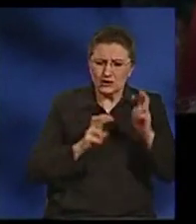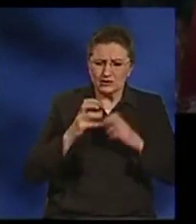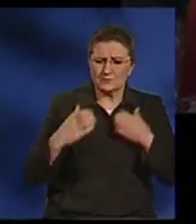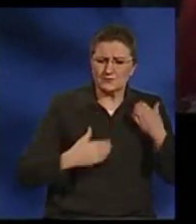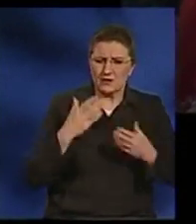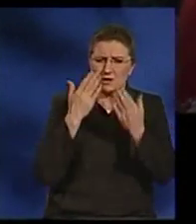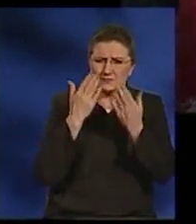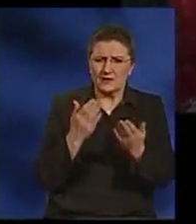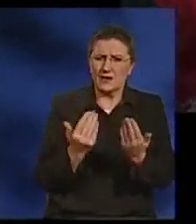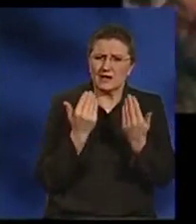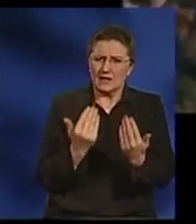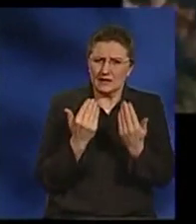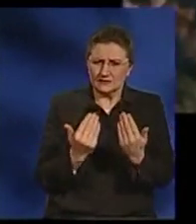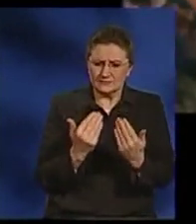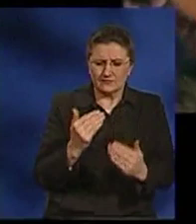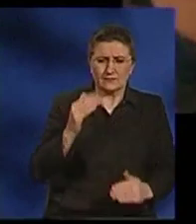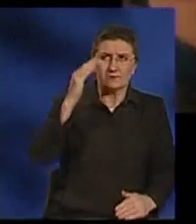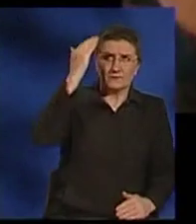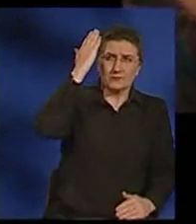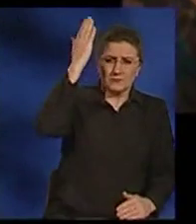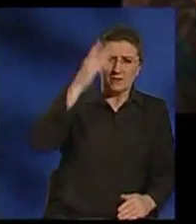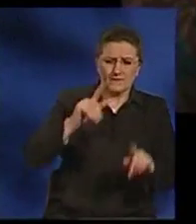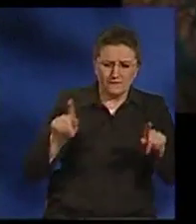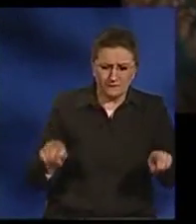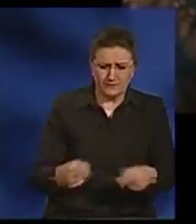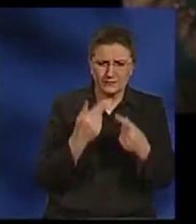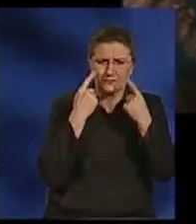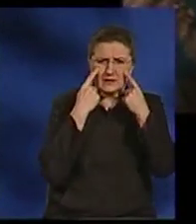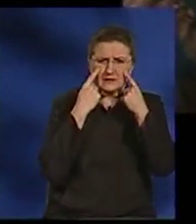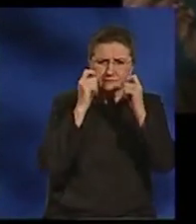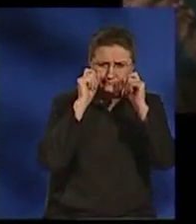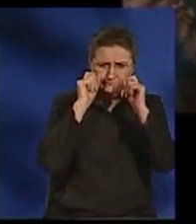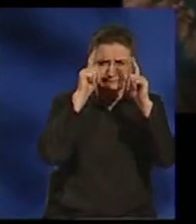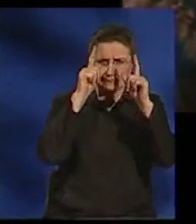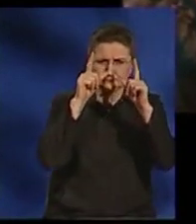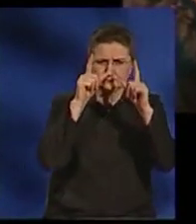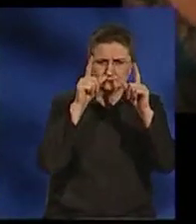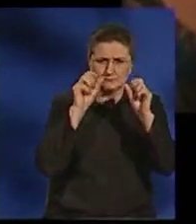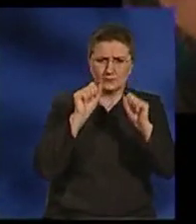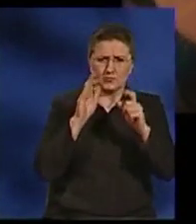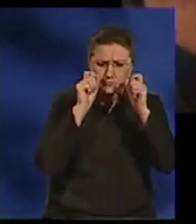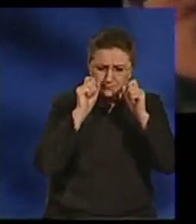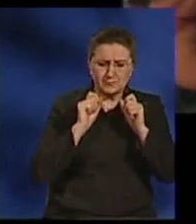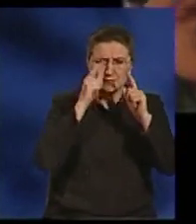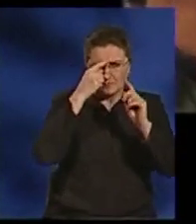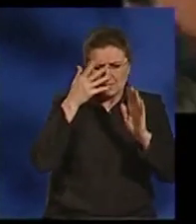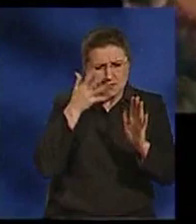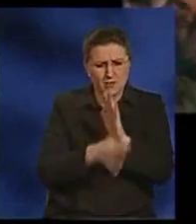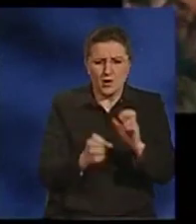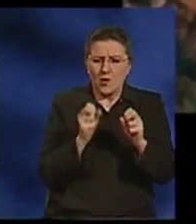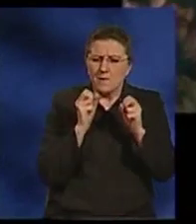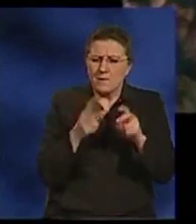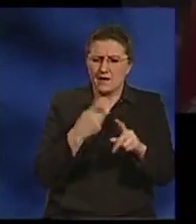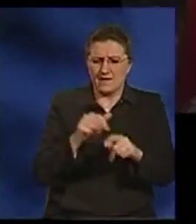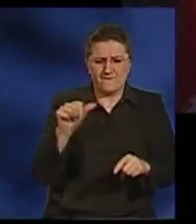заботятся А теперь волею Всевышнего Да восстановится твое зрение Возможно, теперь прозрев Ты поймешь опасность